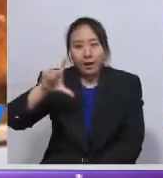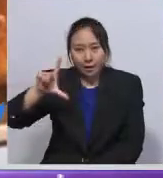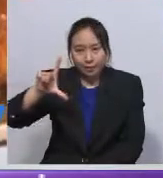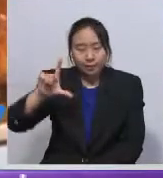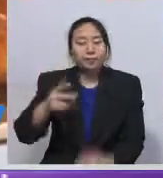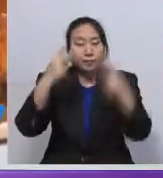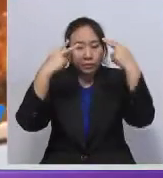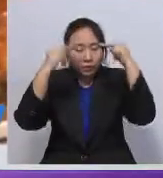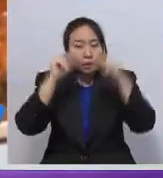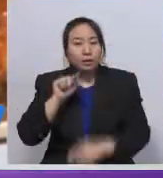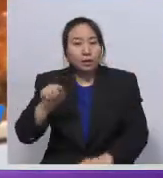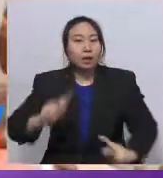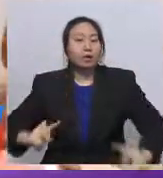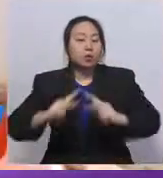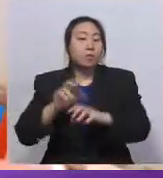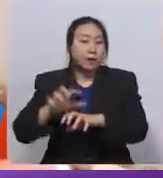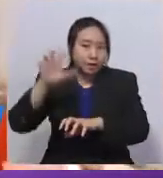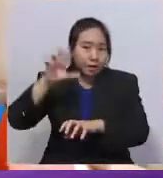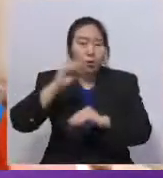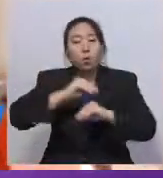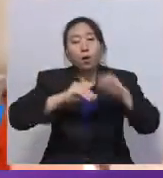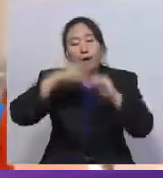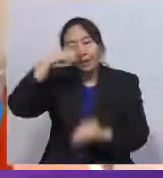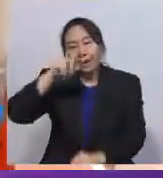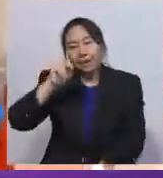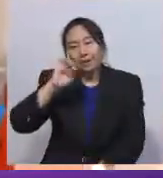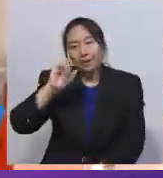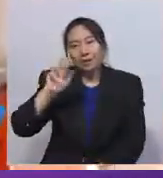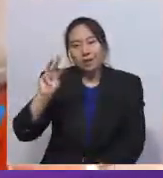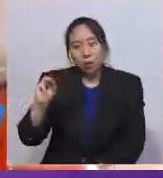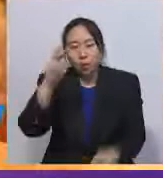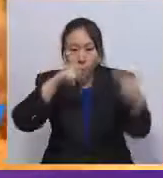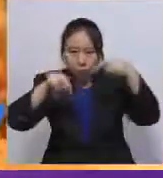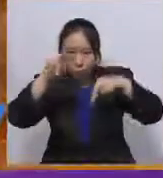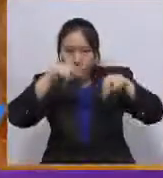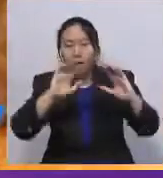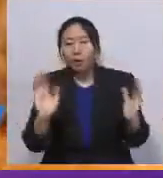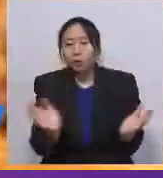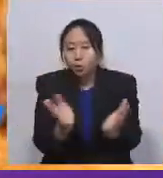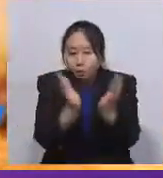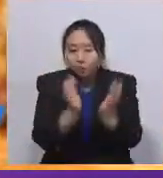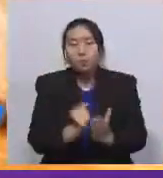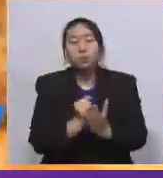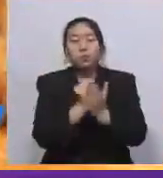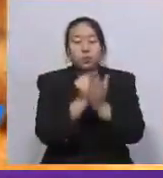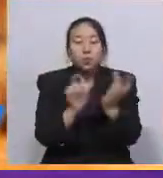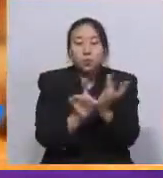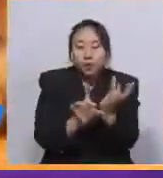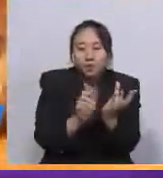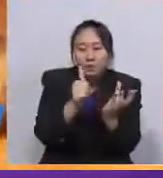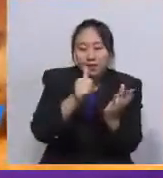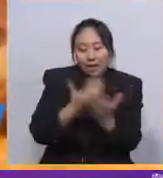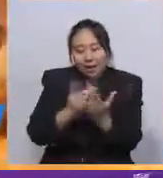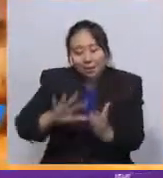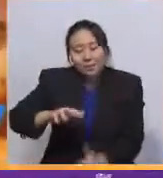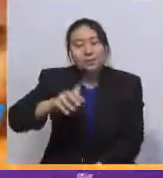ายกรัฐมนตรีได้กำชับให้กระทรวงมหาดไทยและโครงการไทยนิยมเข้ามาดูแลและส่งเสริมเพื่อให้มีประสิทธิภาพและมูลค่าม